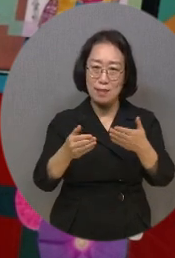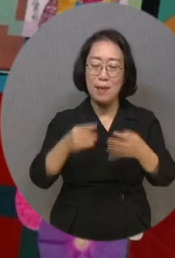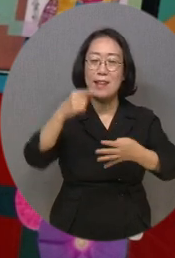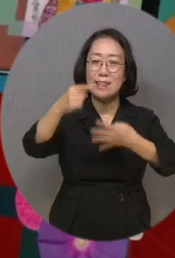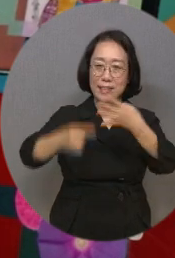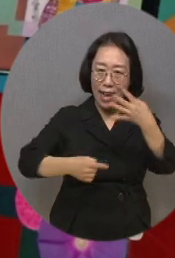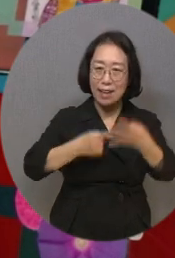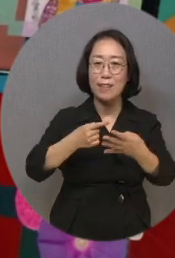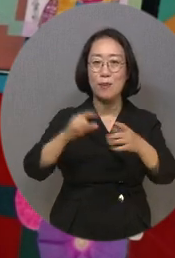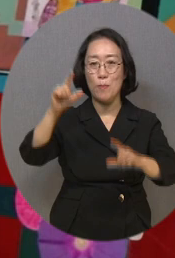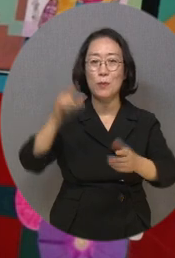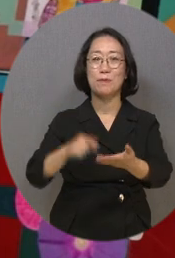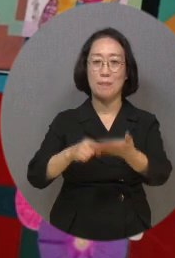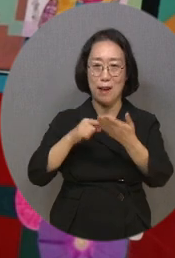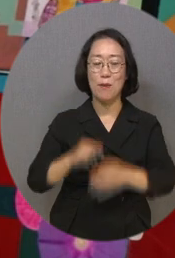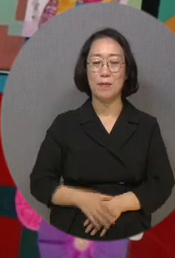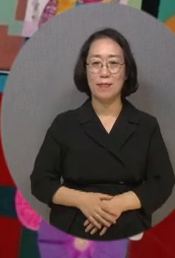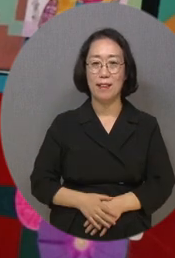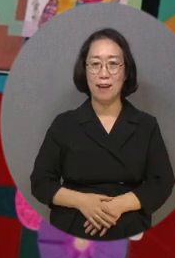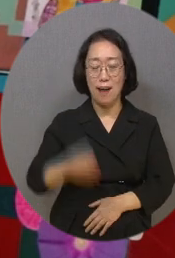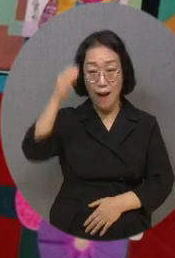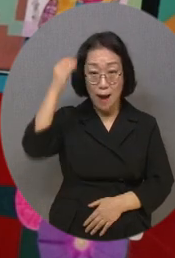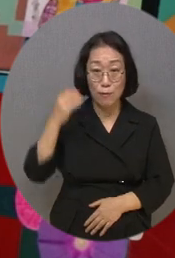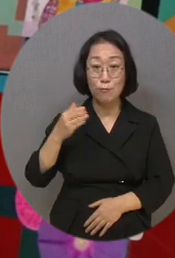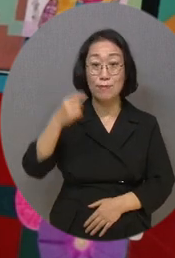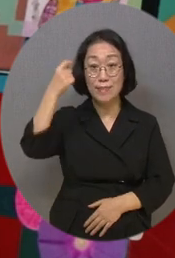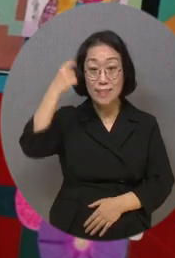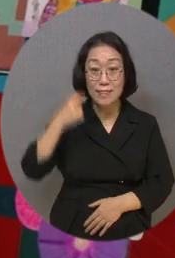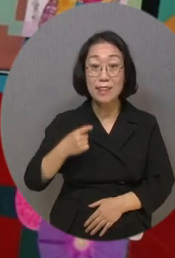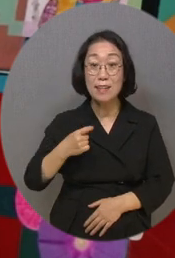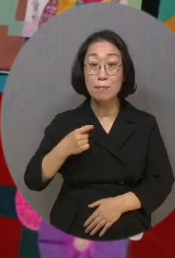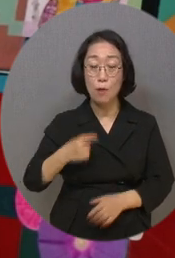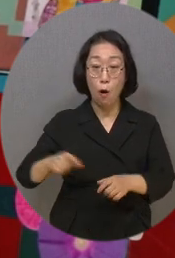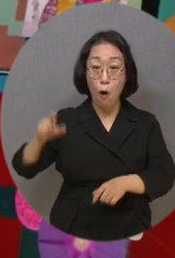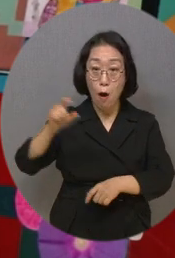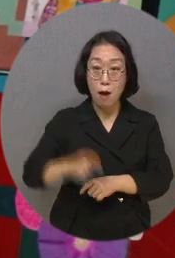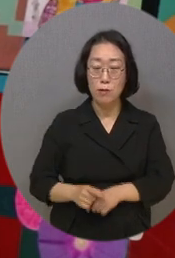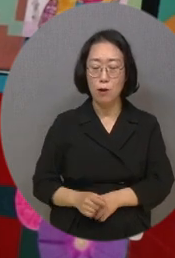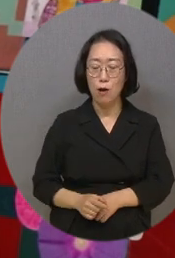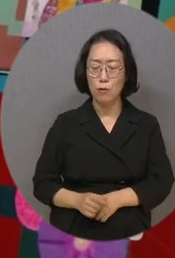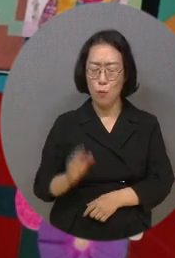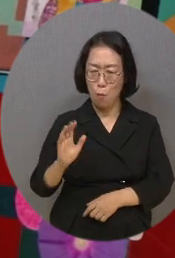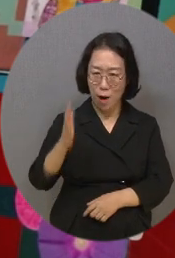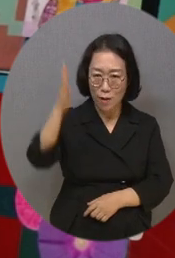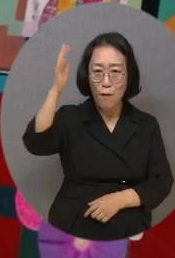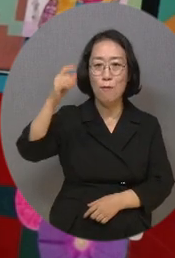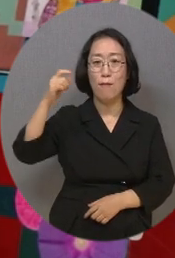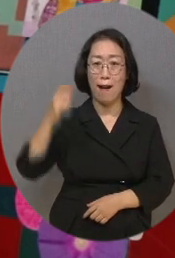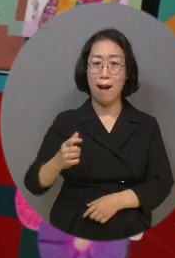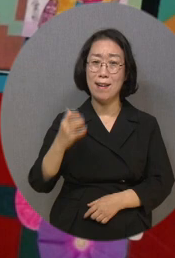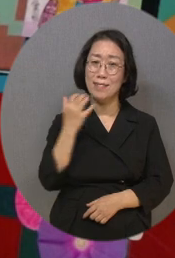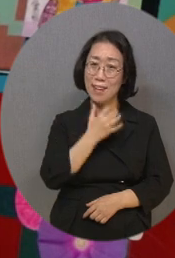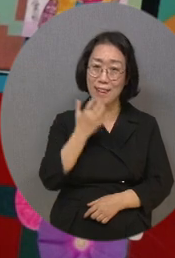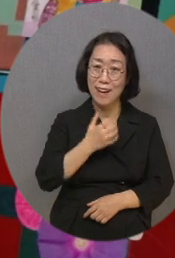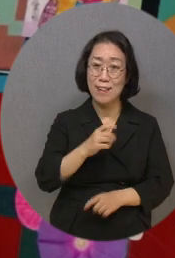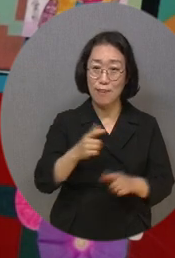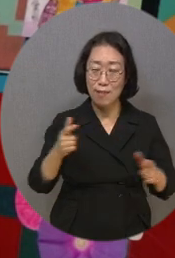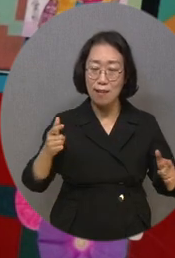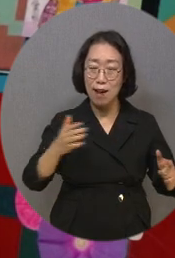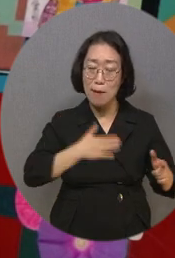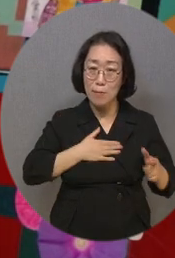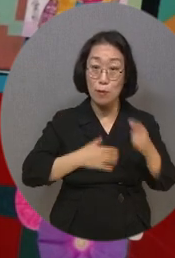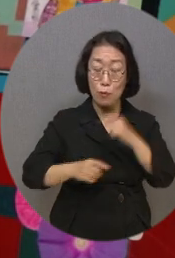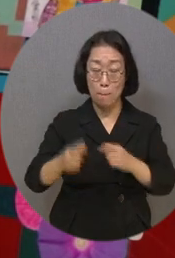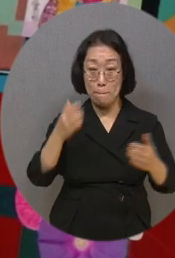사계절을 담습니다. 한국적 디자인을 강조하면서도 화려하고 강한 그의 색감은 그의 감성을